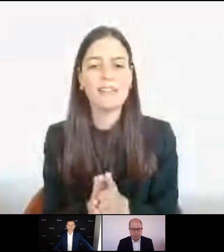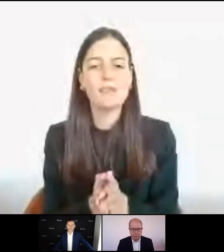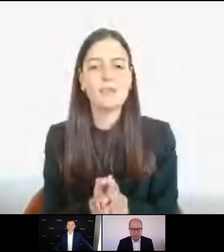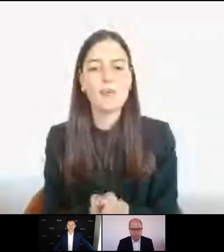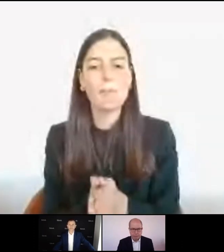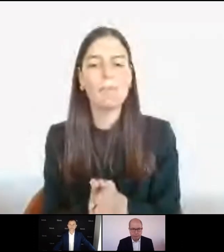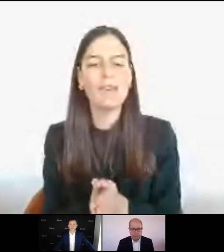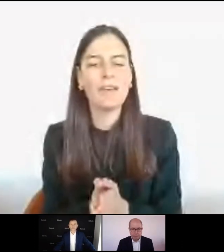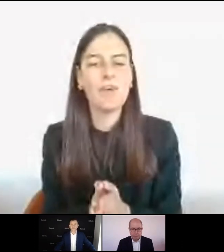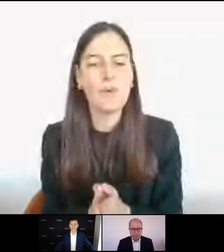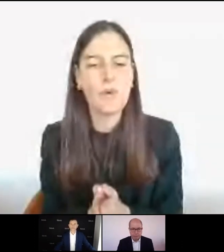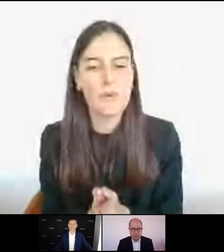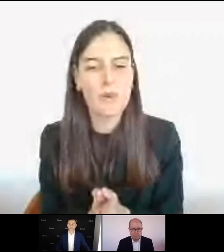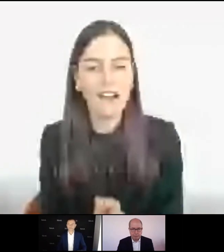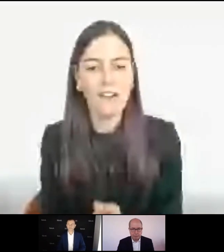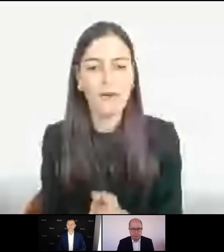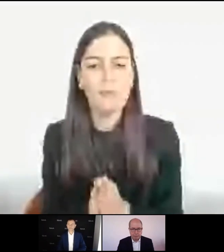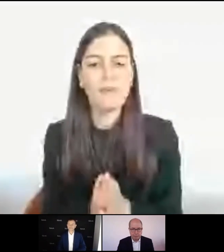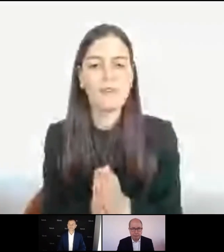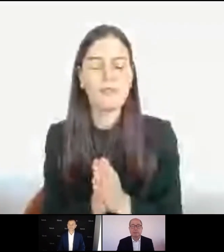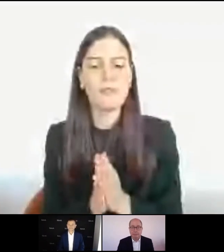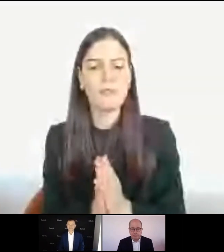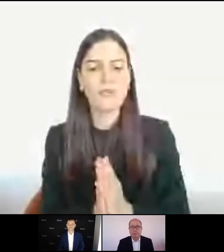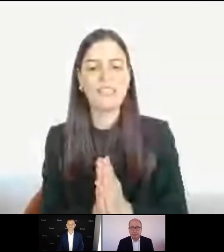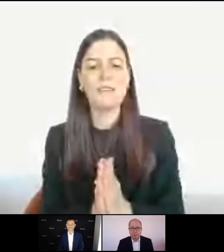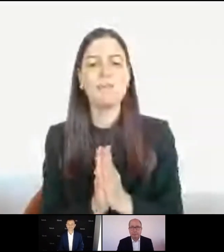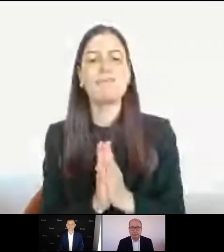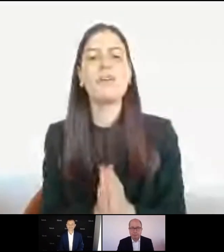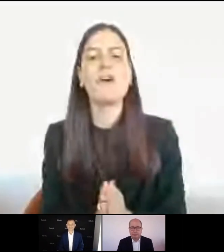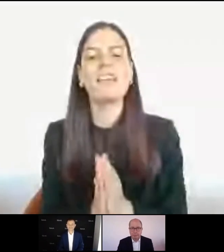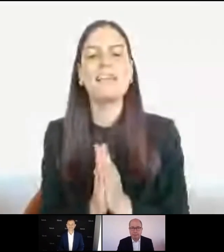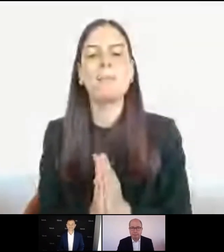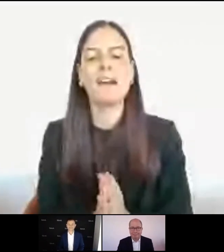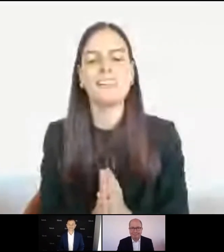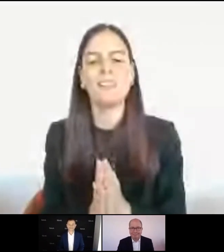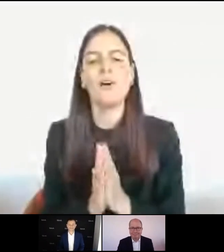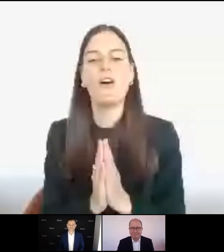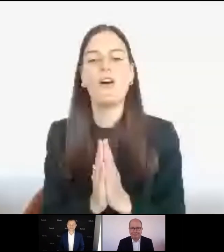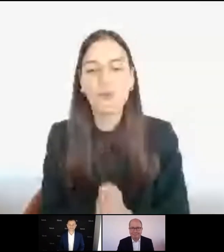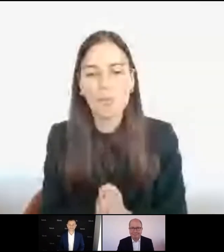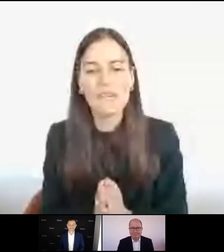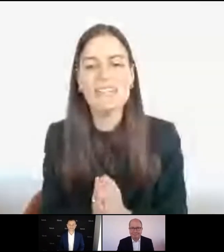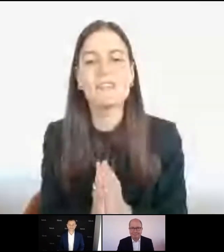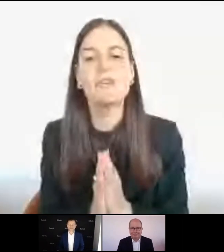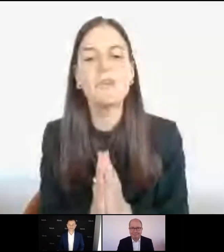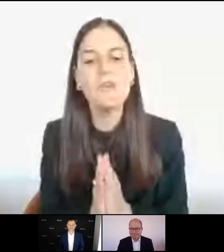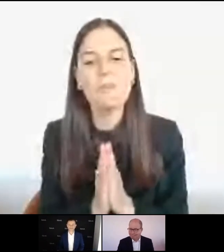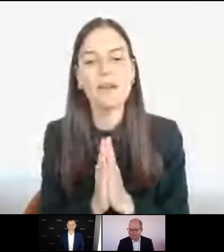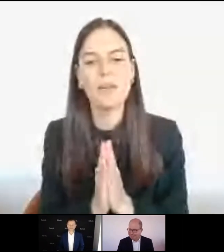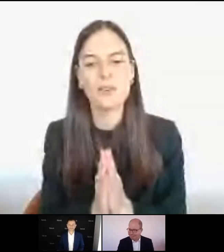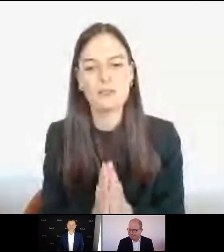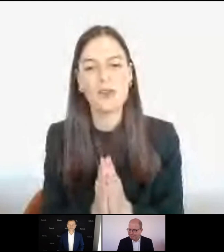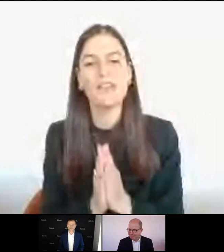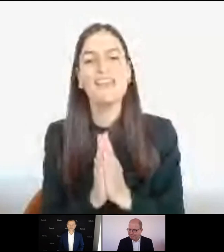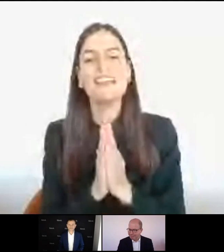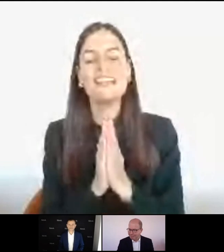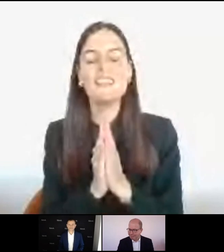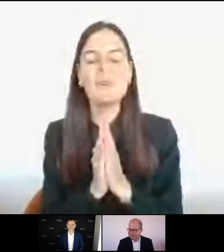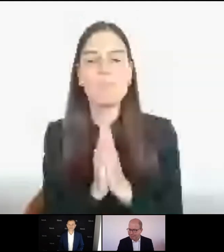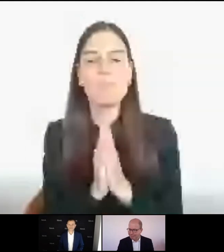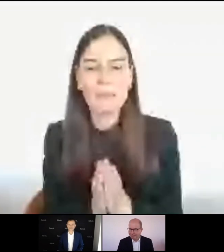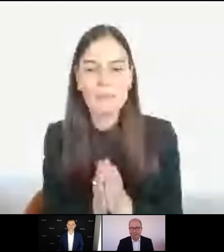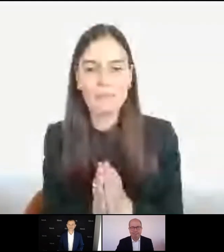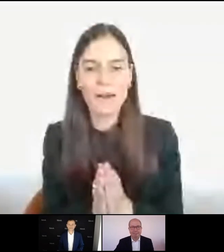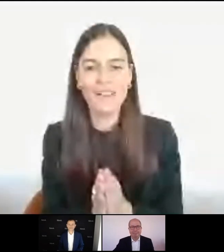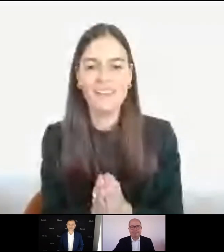m'avez parlé du PEE. Alors, le PEE, qui est le plan épargne entreprise, lui, malheureusement, il